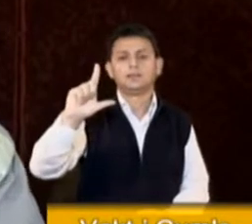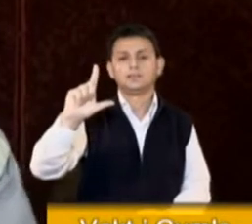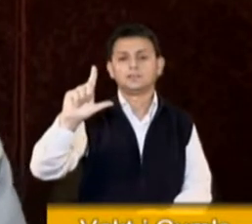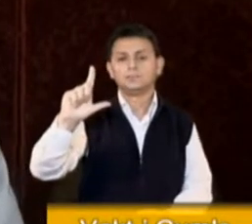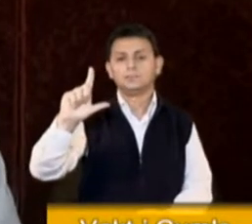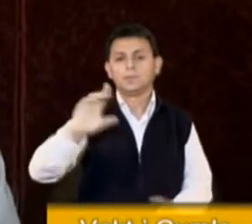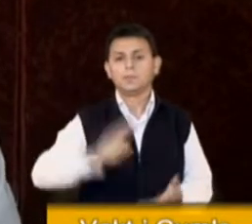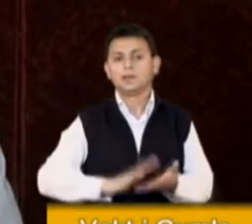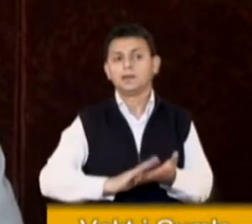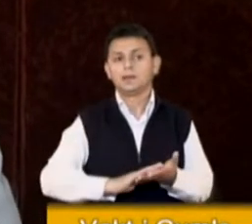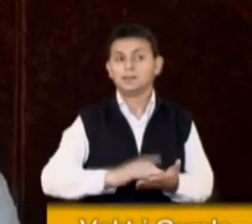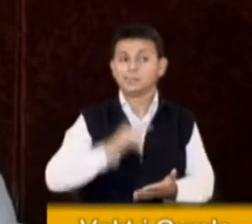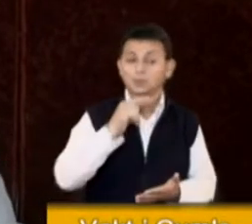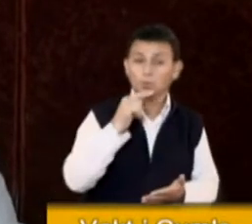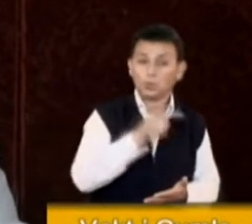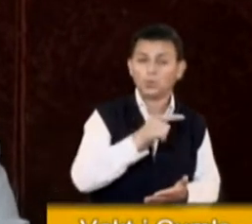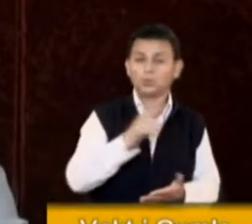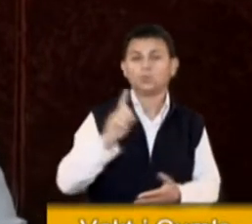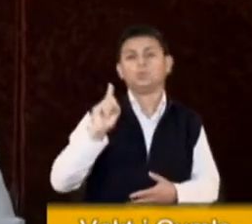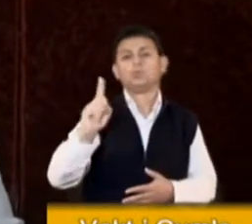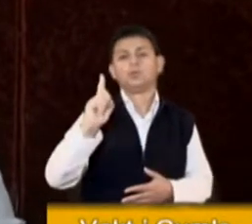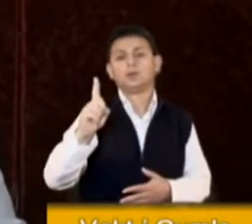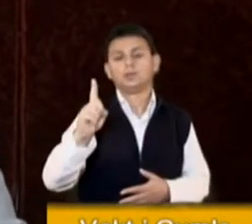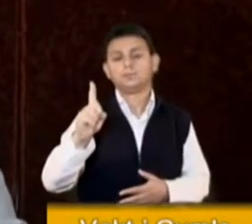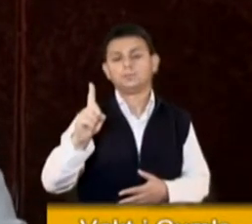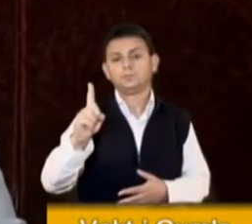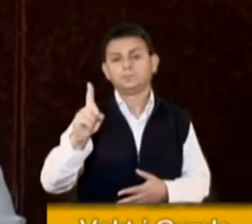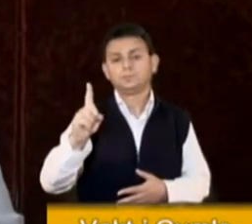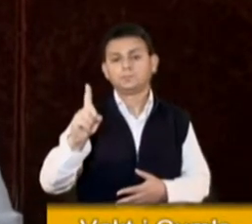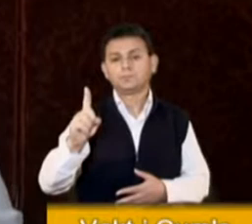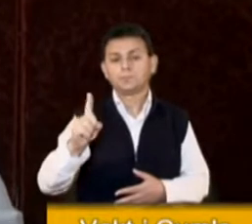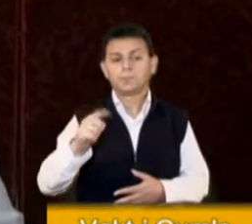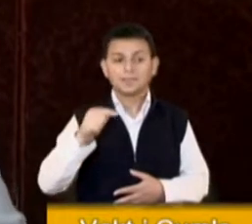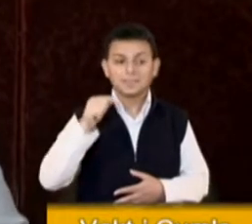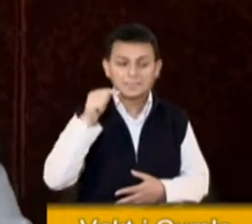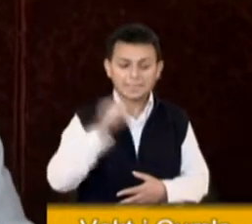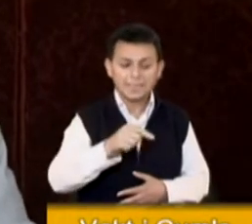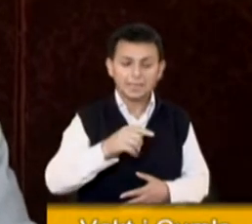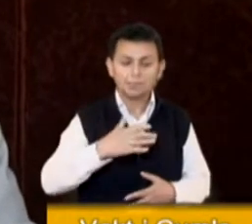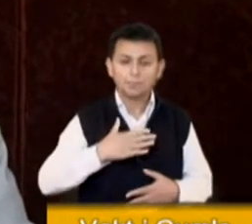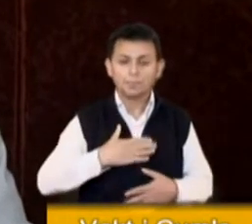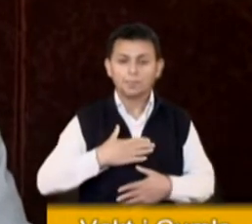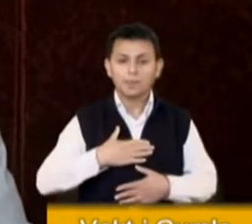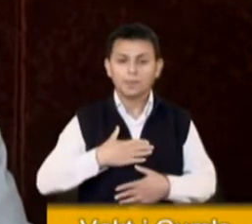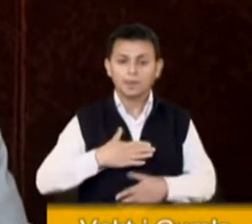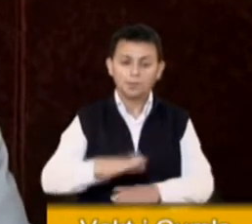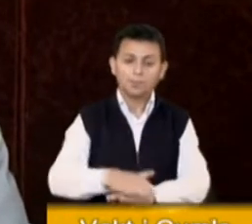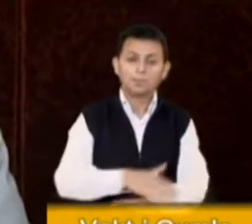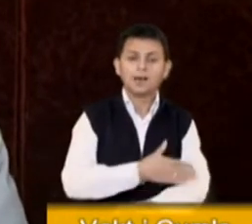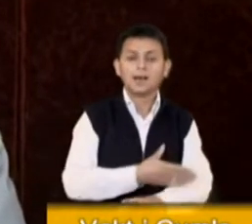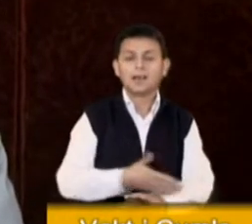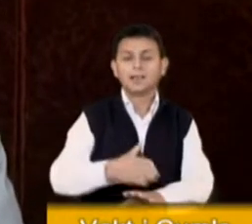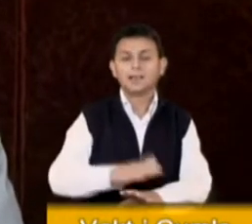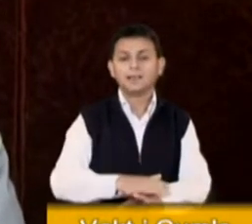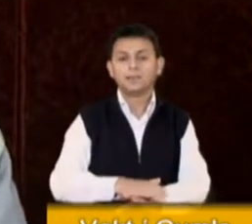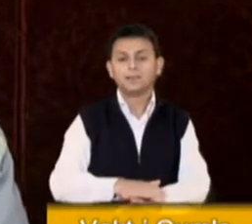ekalle minke malen ve velede. Sen beni mal ve nüfus bakımından az da görsen, zayıf da